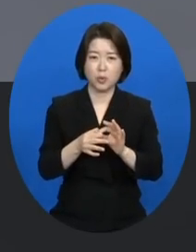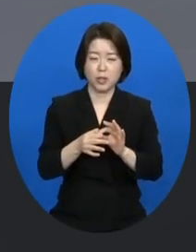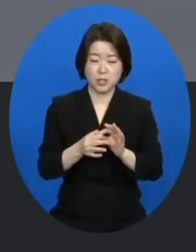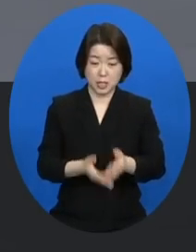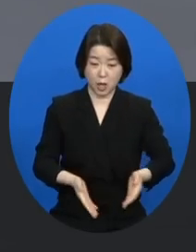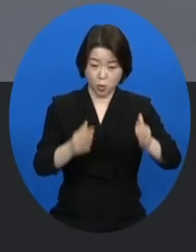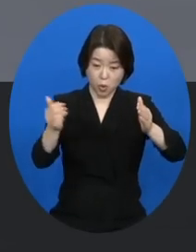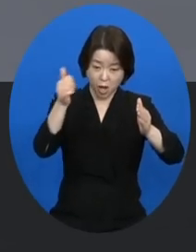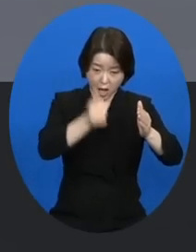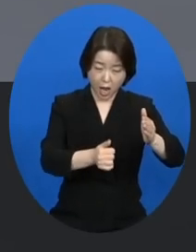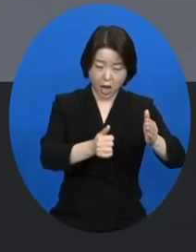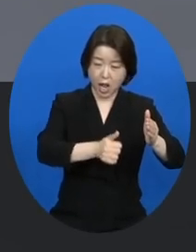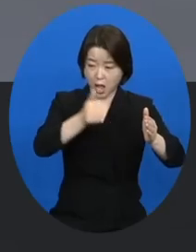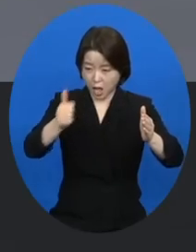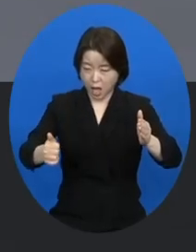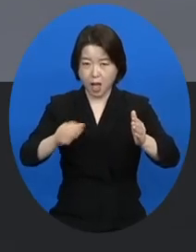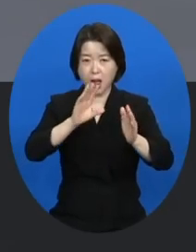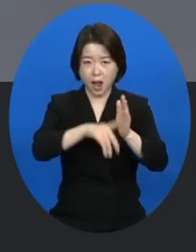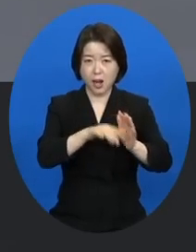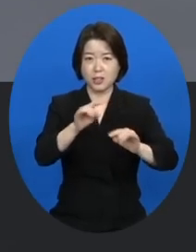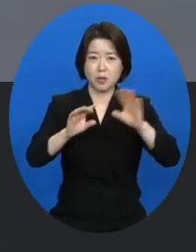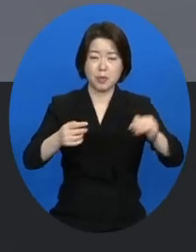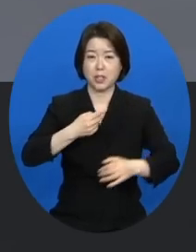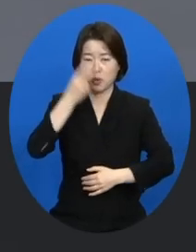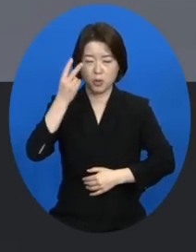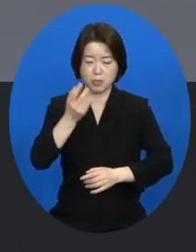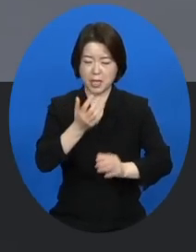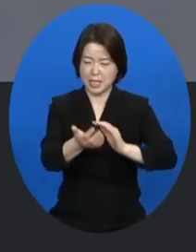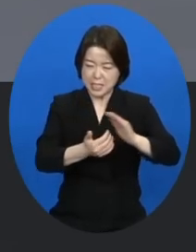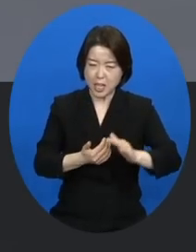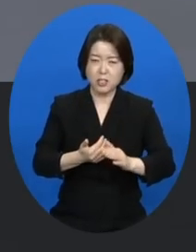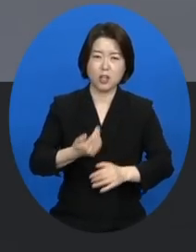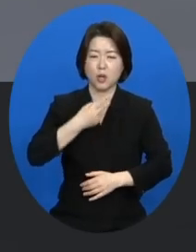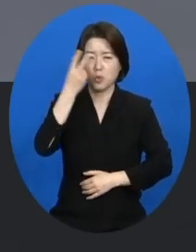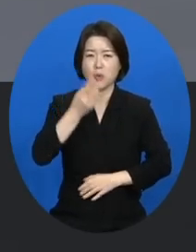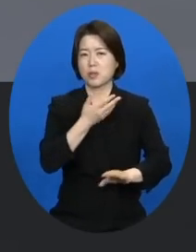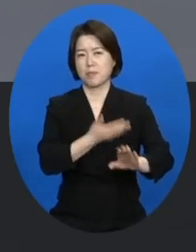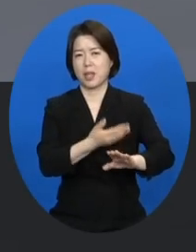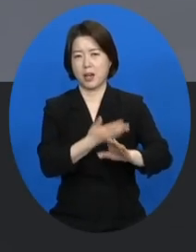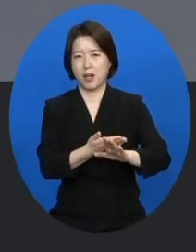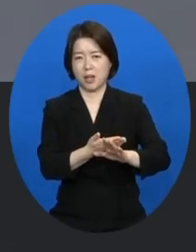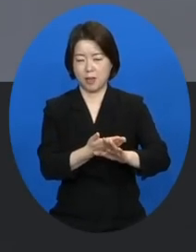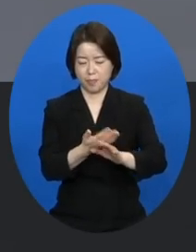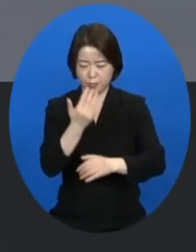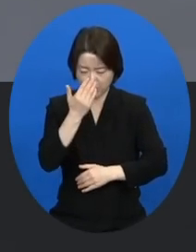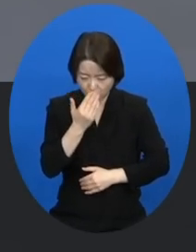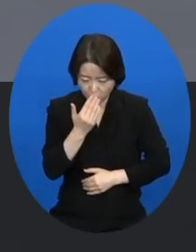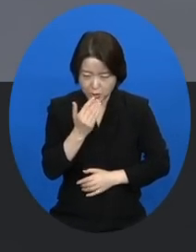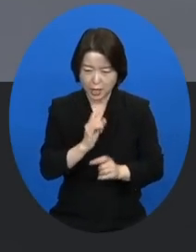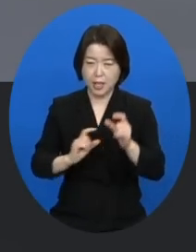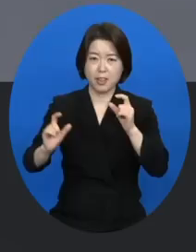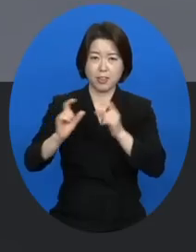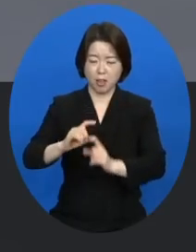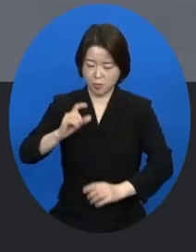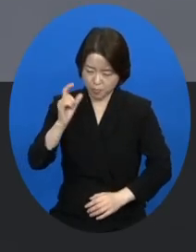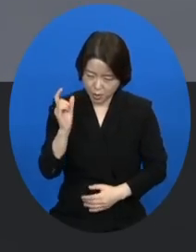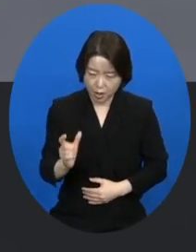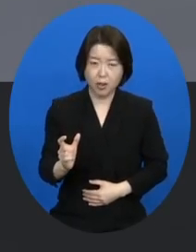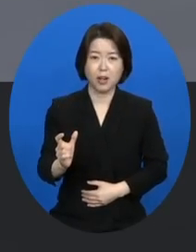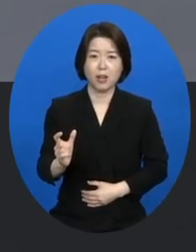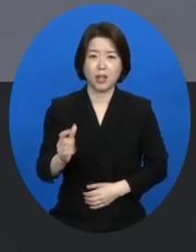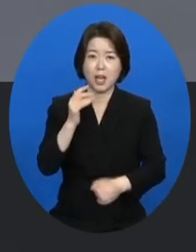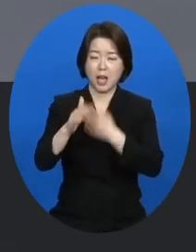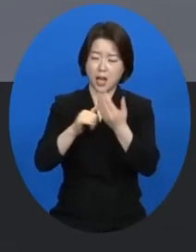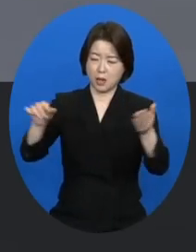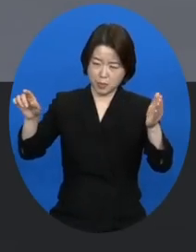들어갈 때마다 또 나올 때마다 요셉은 더 이상 그 예전의 요셉이 아닙니다. 겸손하게 더욱더 굳건하게